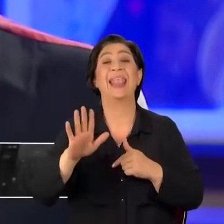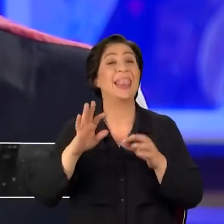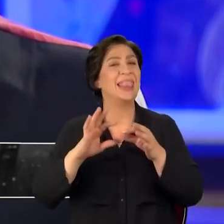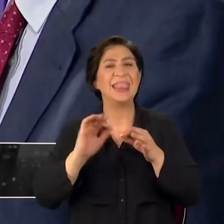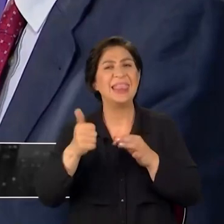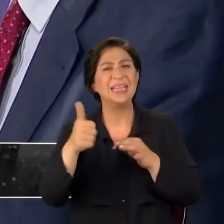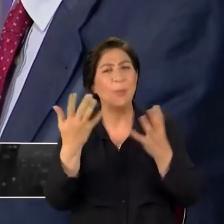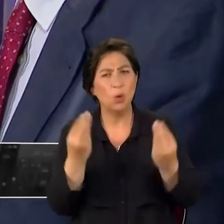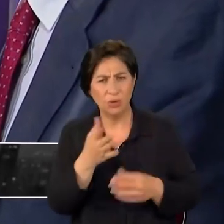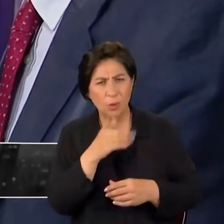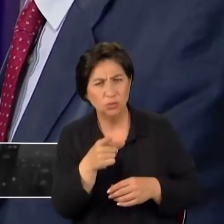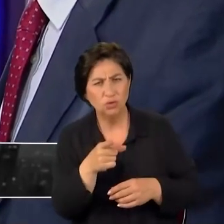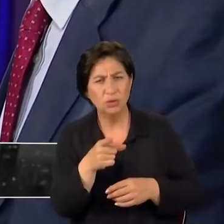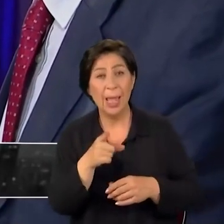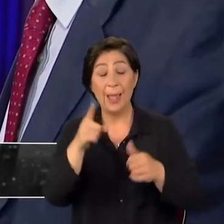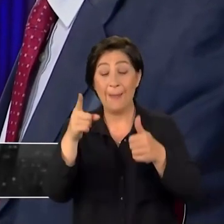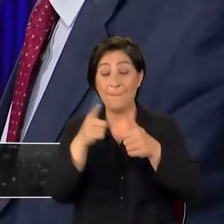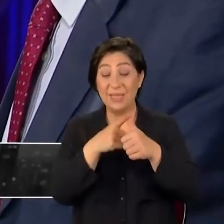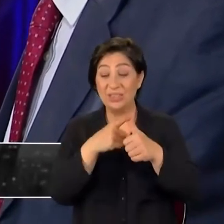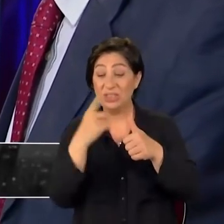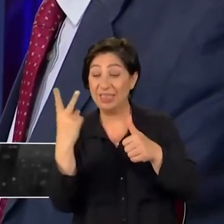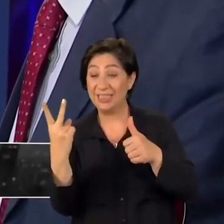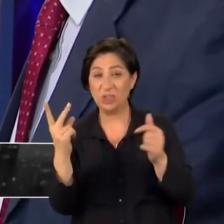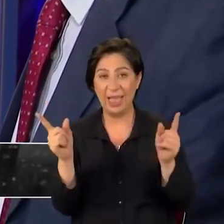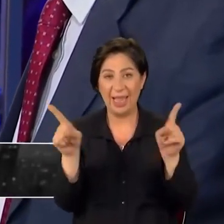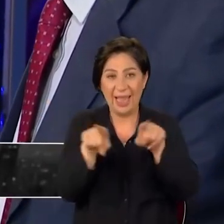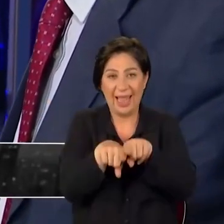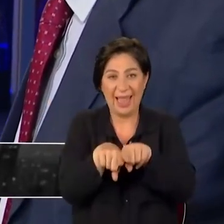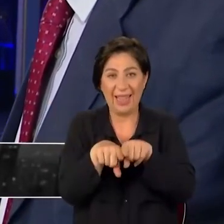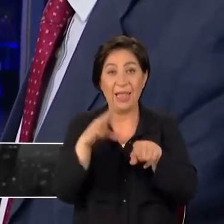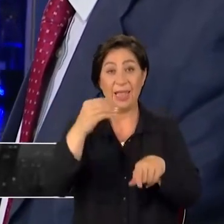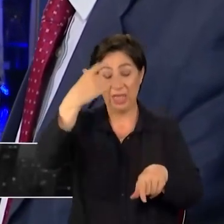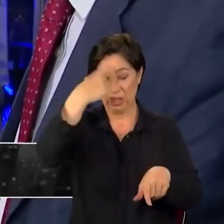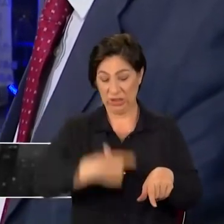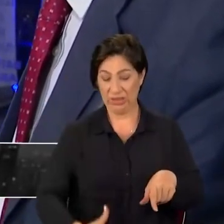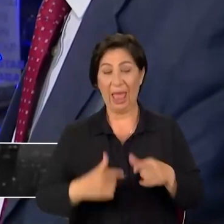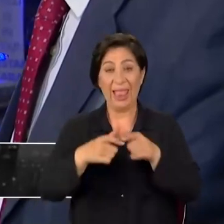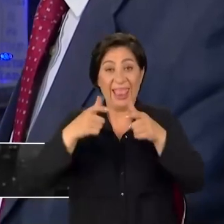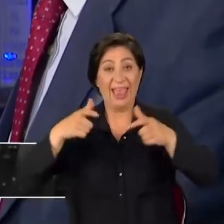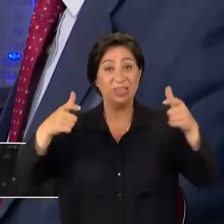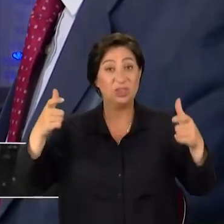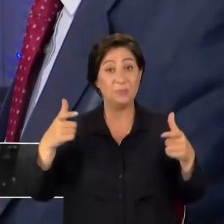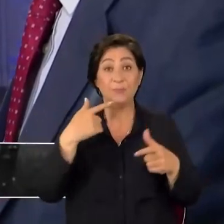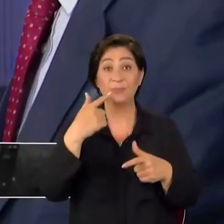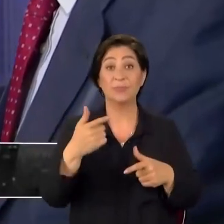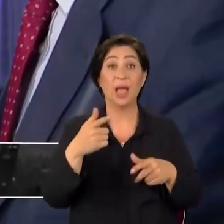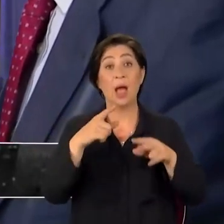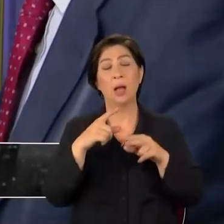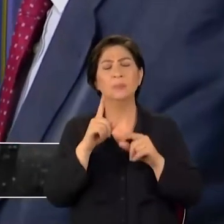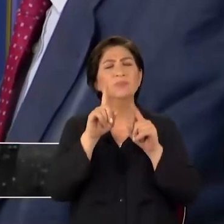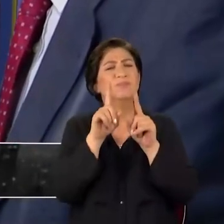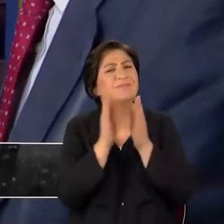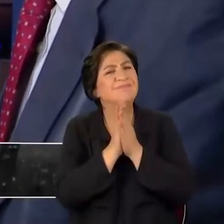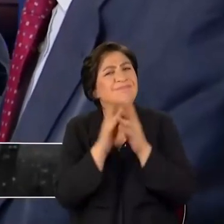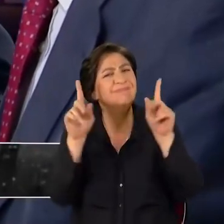Neden, ne zaman olacak biliyor musun? Birinciyle ikinci yan yana koyduğun zaman. Kişisel gelişim derken... Ahmet, özür dilerim, burada bir